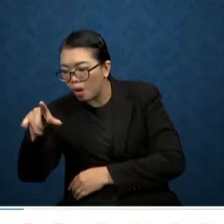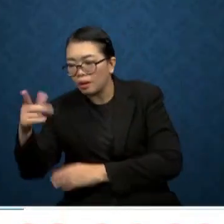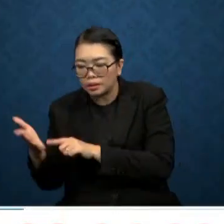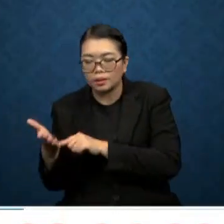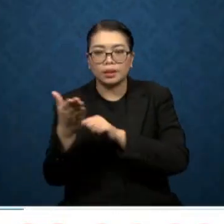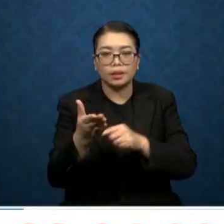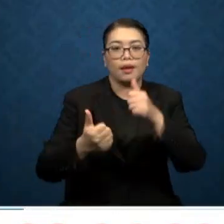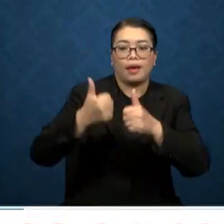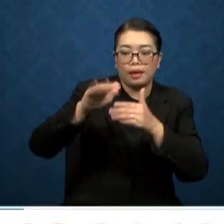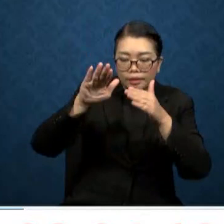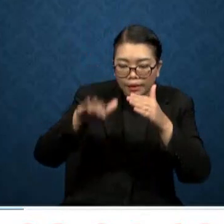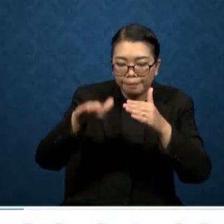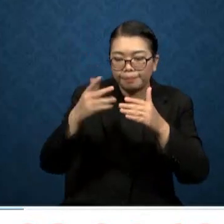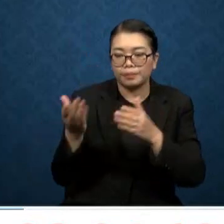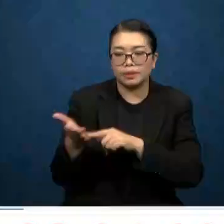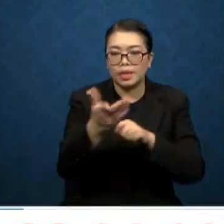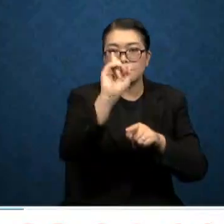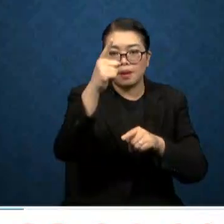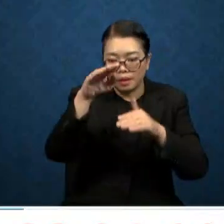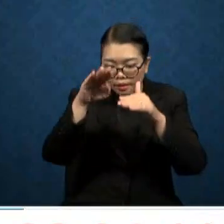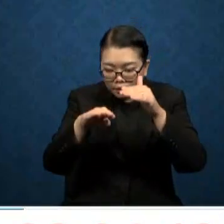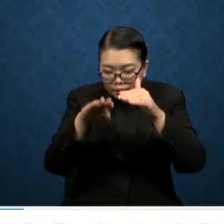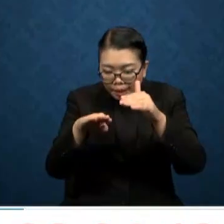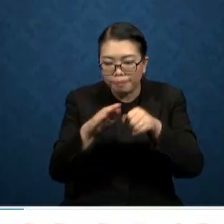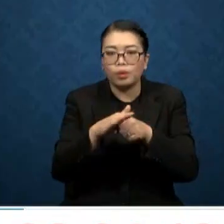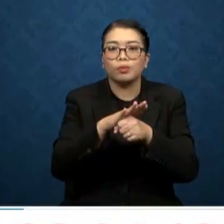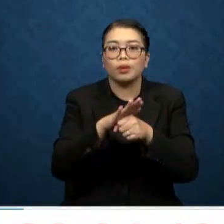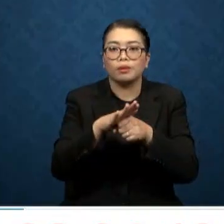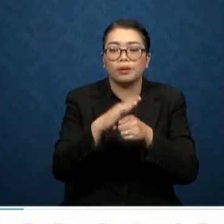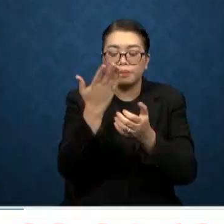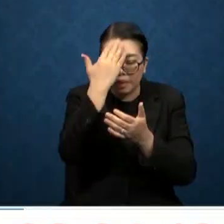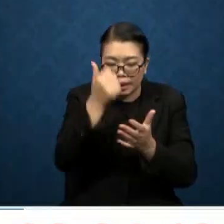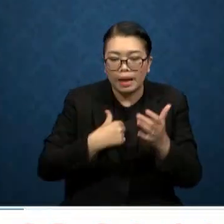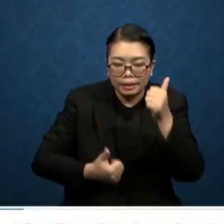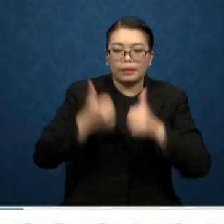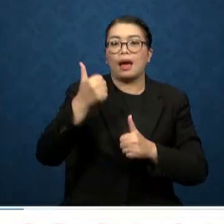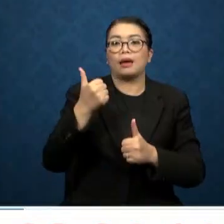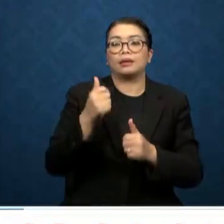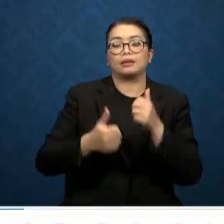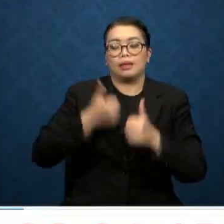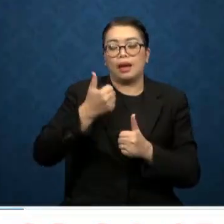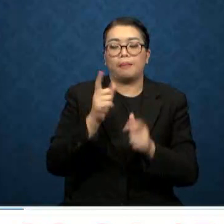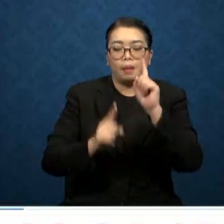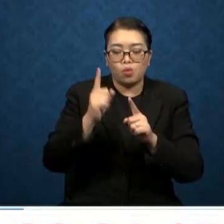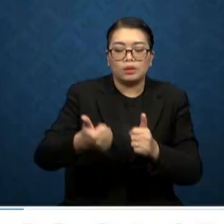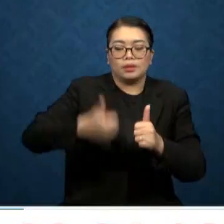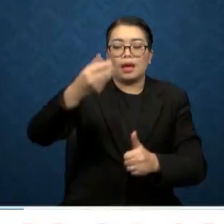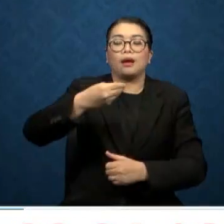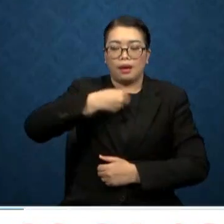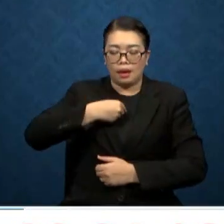เสนอราคาต่ำกว่าราคาสุดท้ายไม่มากเพื่อที่จะได้ชนะราคา